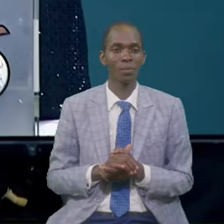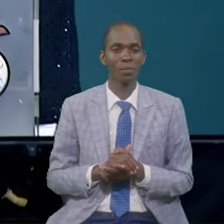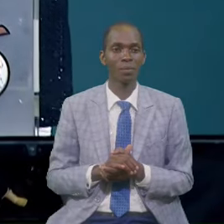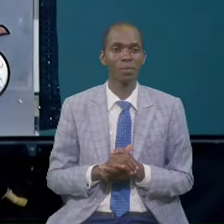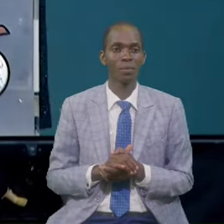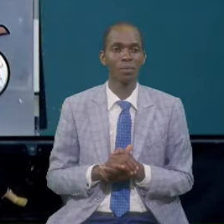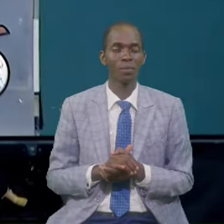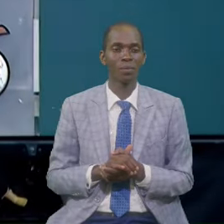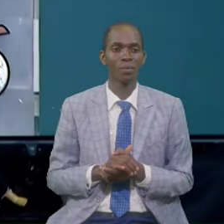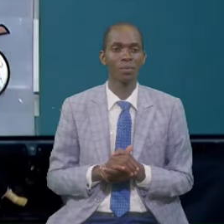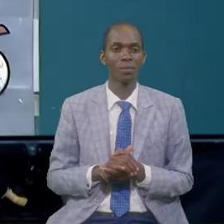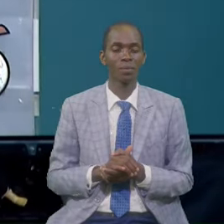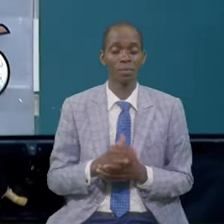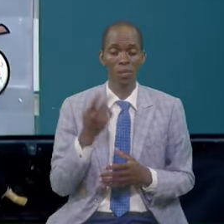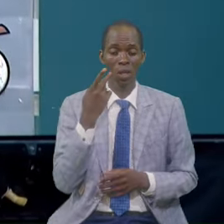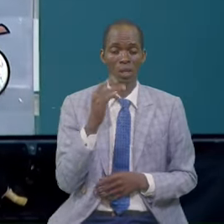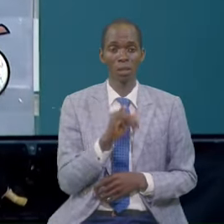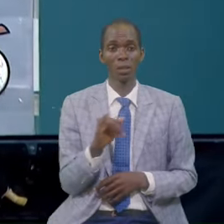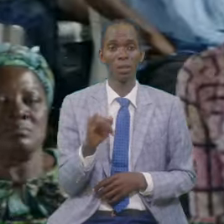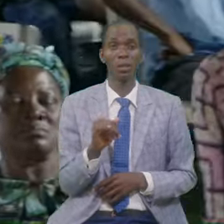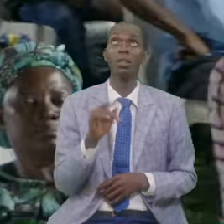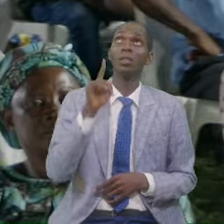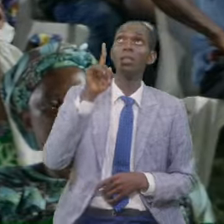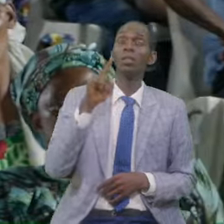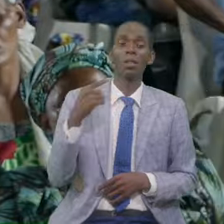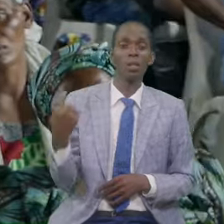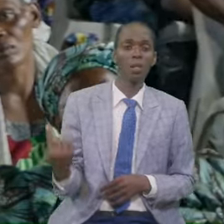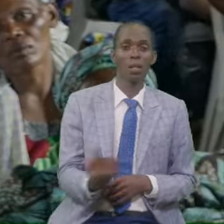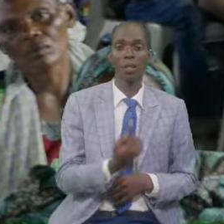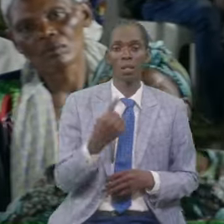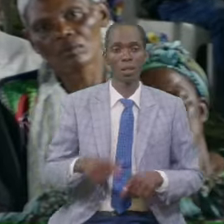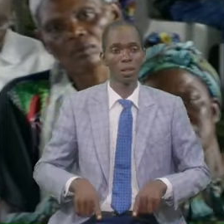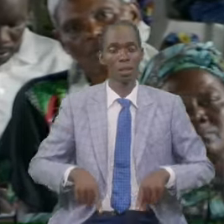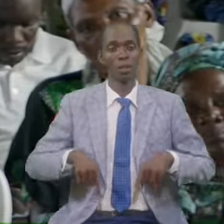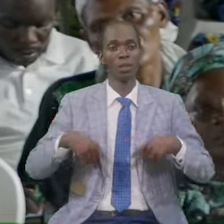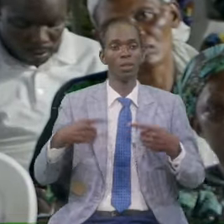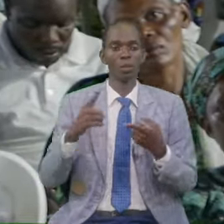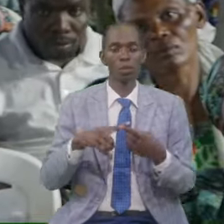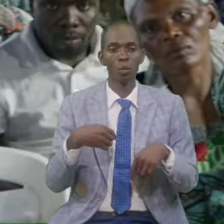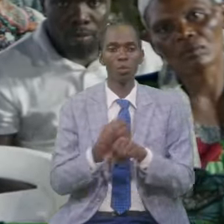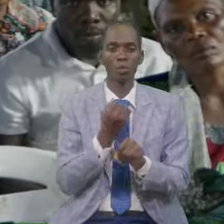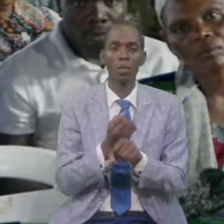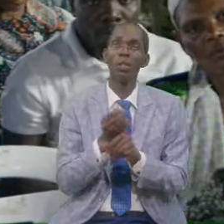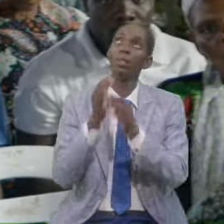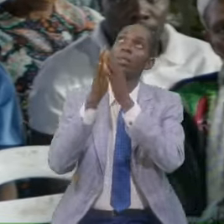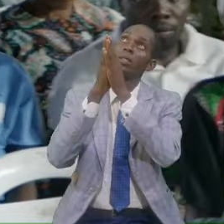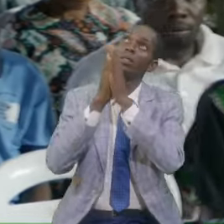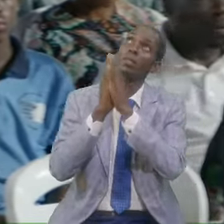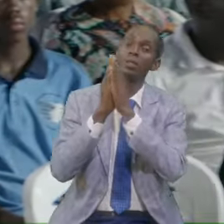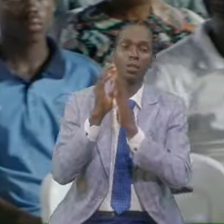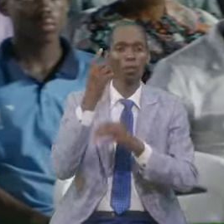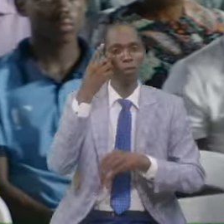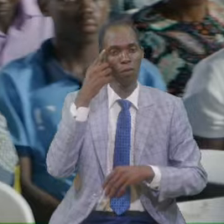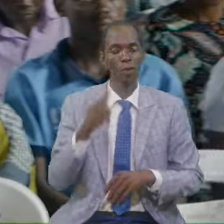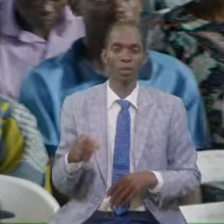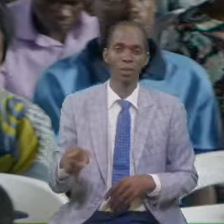తీసుకుని వచ్చువాడు. Seen he ever live to make intercession for them. నిరంతరము విజ్ఞాపన